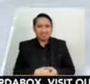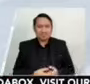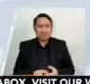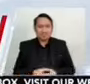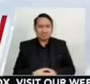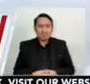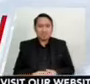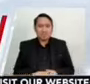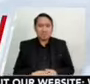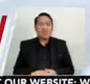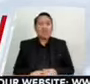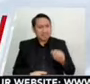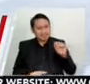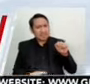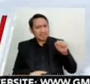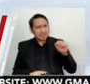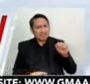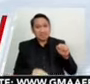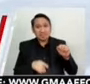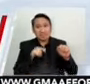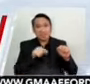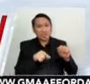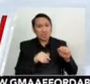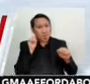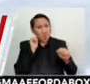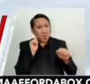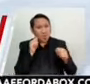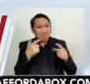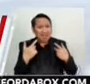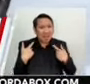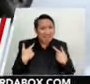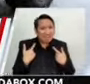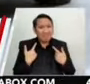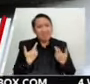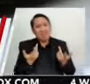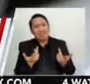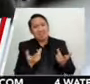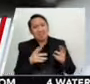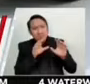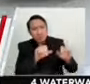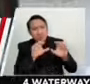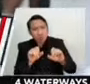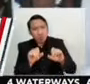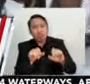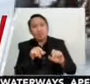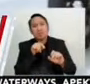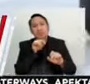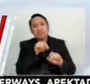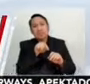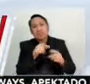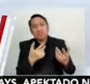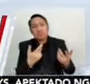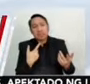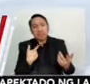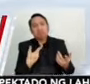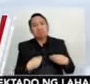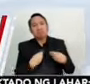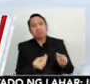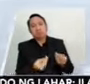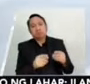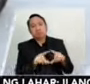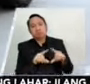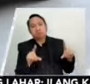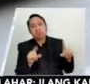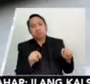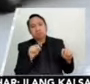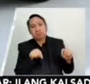Yes, Ivan, tila hindi nauubos itong mga motorista na napapadaan sa EDSA Busway. Kabilang nga dun sa mga natikitan sa operasyon ng SAIC ngayong umaga,